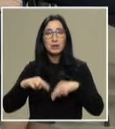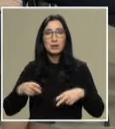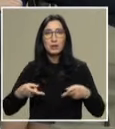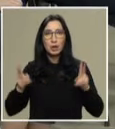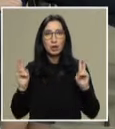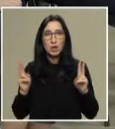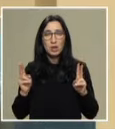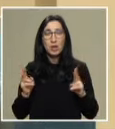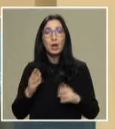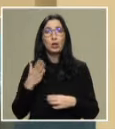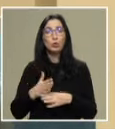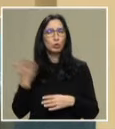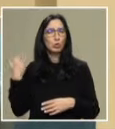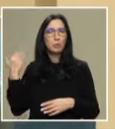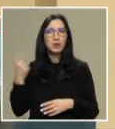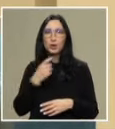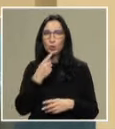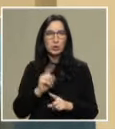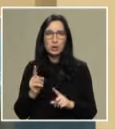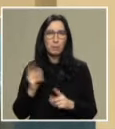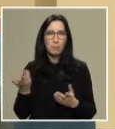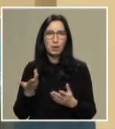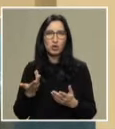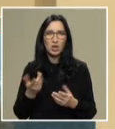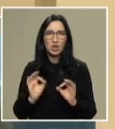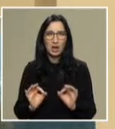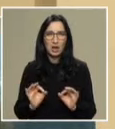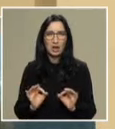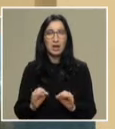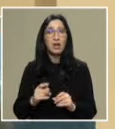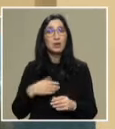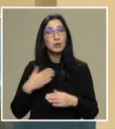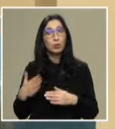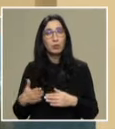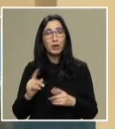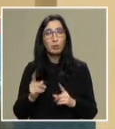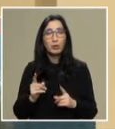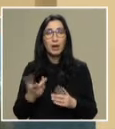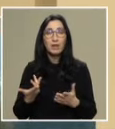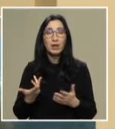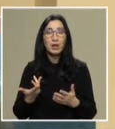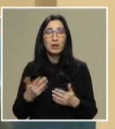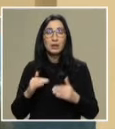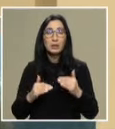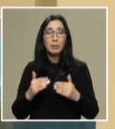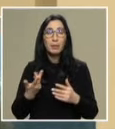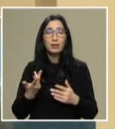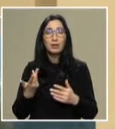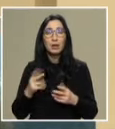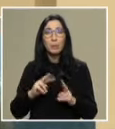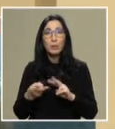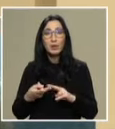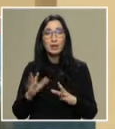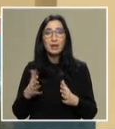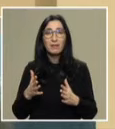решение, докато преди години не беше така. Съответно, трябва да се променят според мен някакви неща в образователната